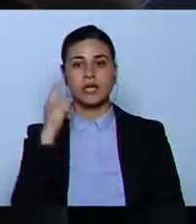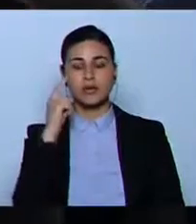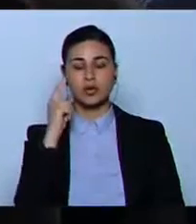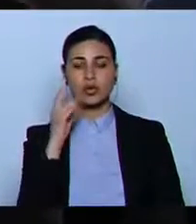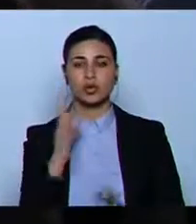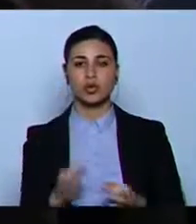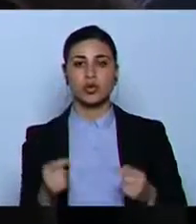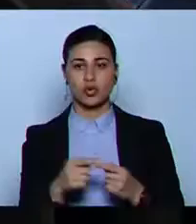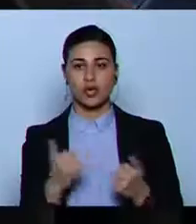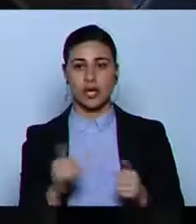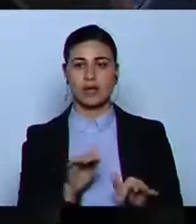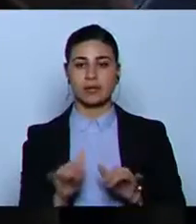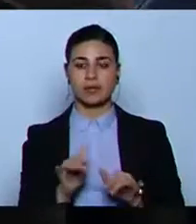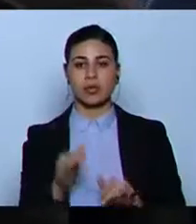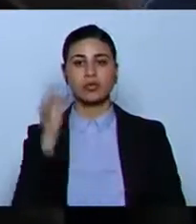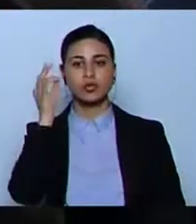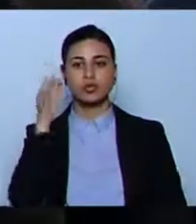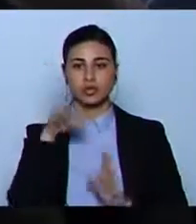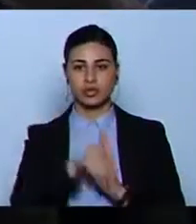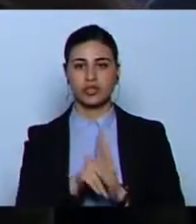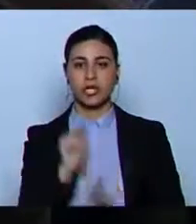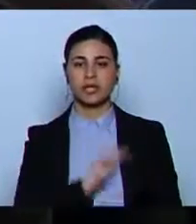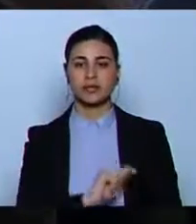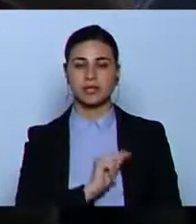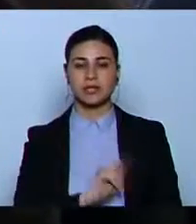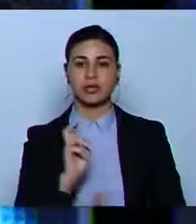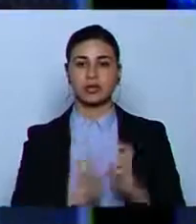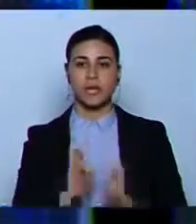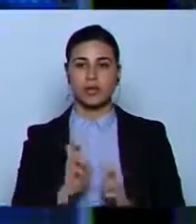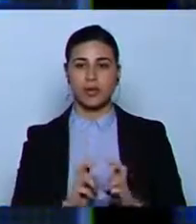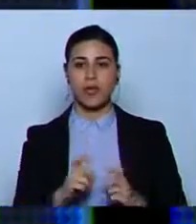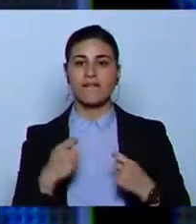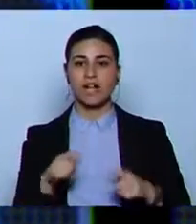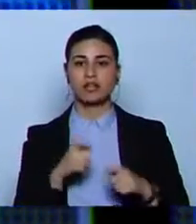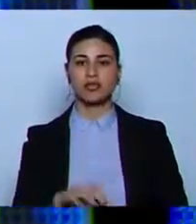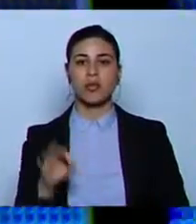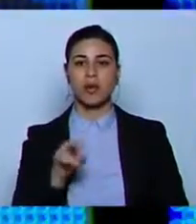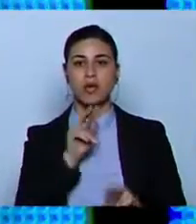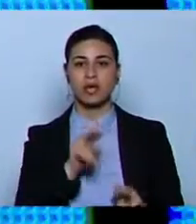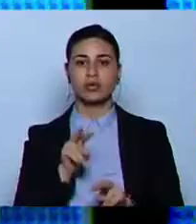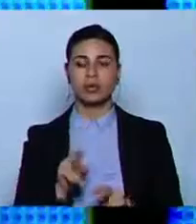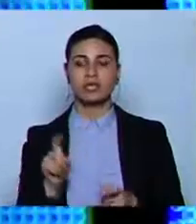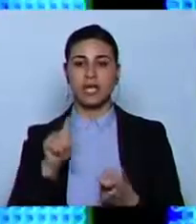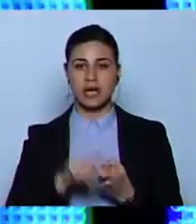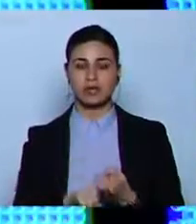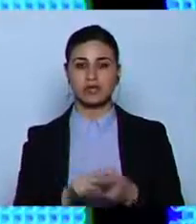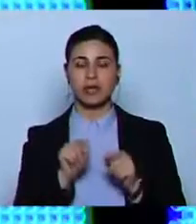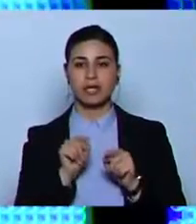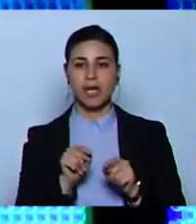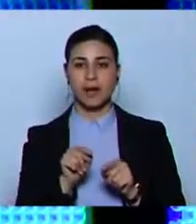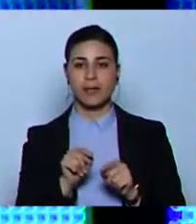იფიქროს, კონკრეტულად ახლა მიმდინარეობს ზუგდიდში ადმინისტრაციული წარმოება გარე ვაჭრობის რეგულირებასთან დაკავშირებით.